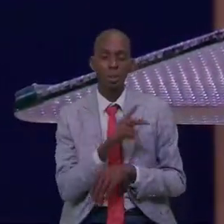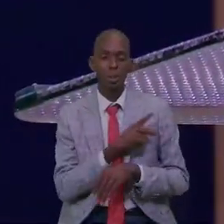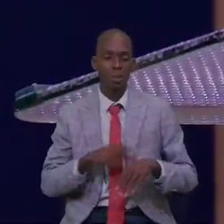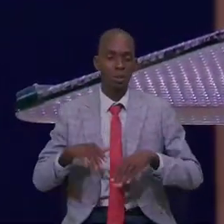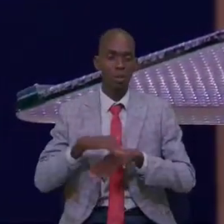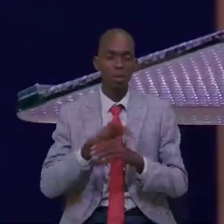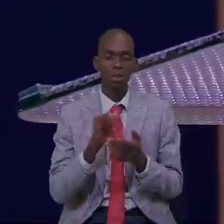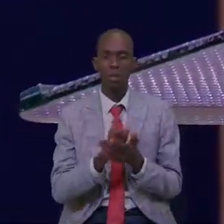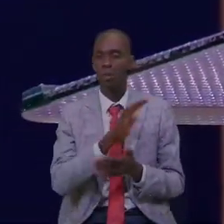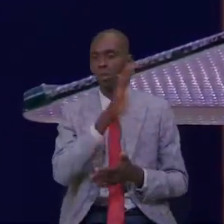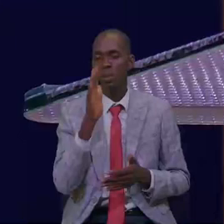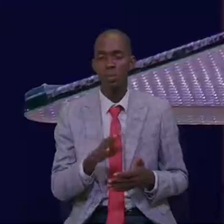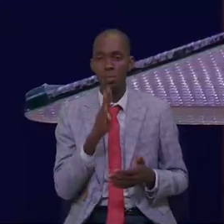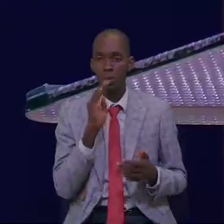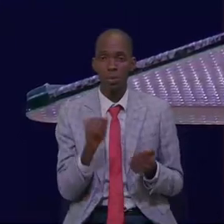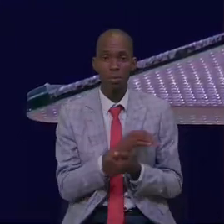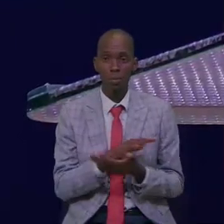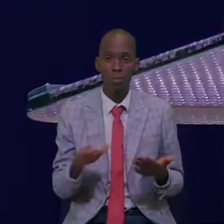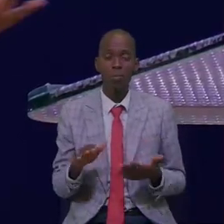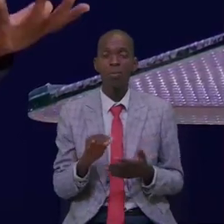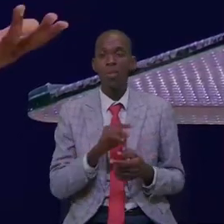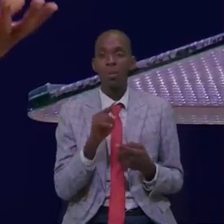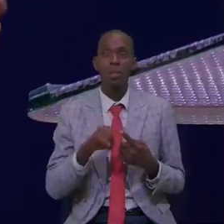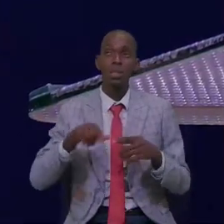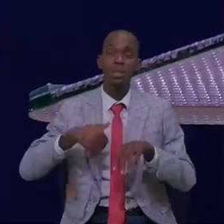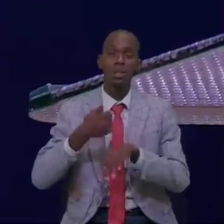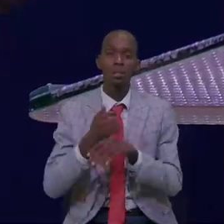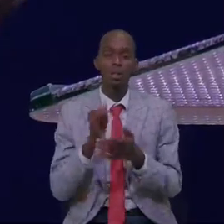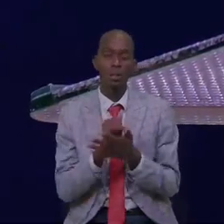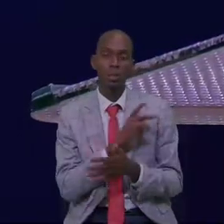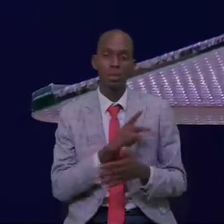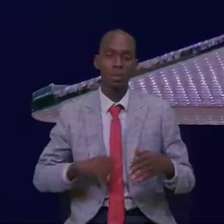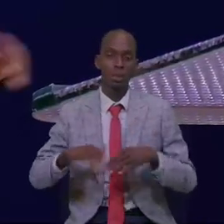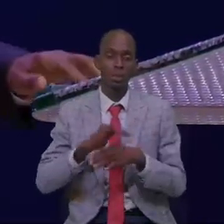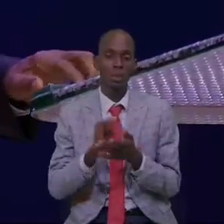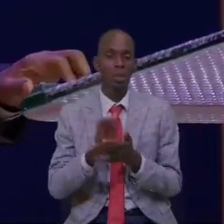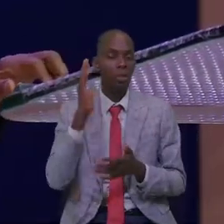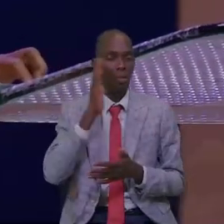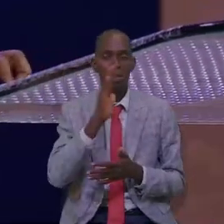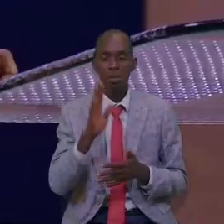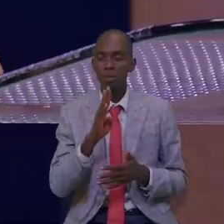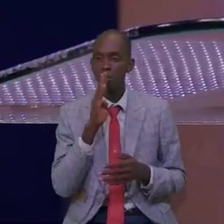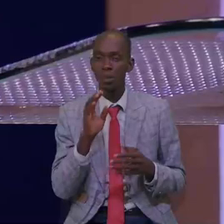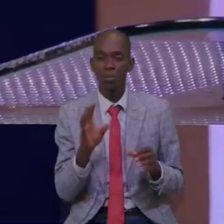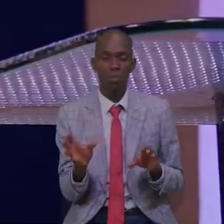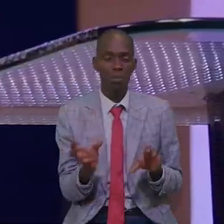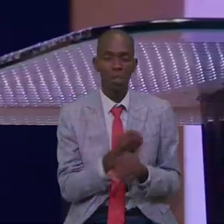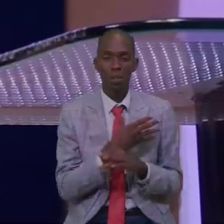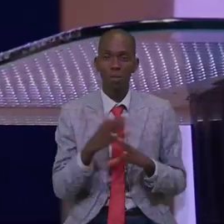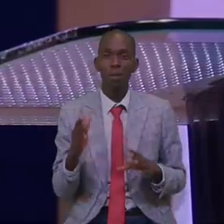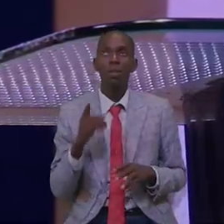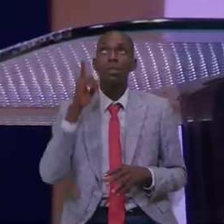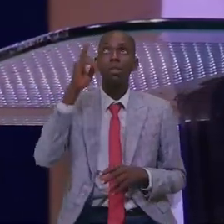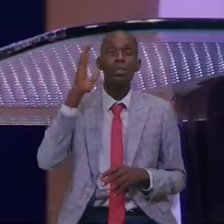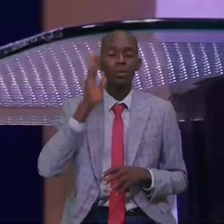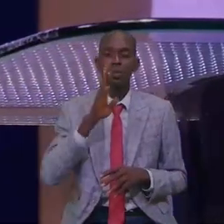lorsqu'il instaurera ce royaume qui ne passera pas, et qu'il remplisse toute la terre, il sera le roi des rois et le